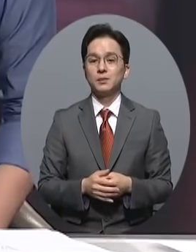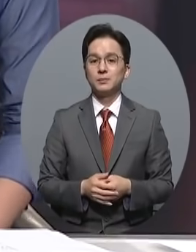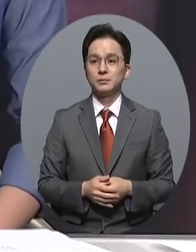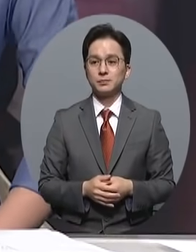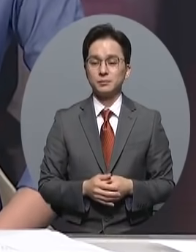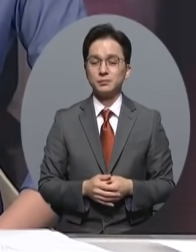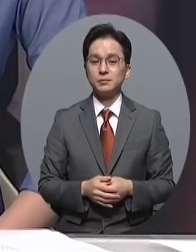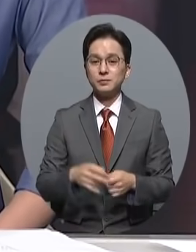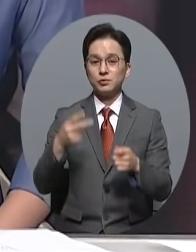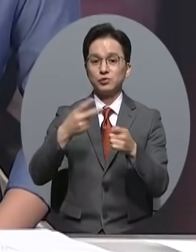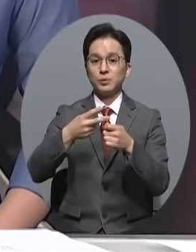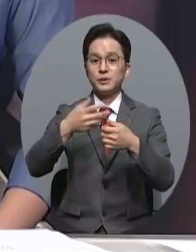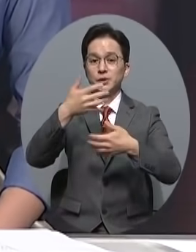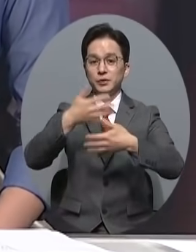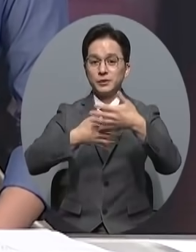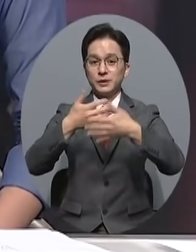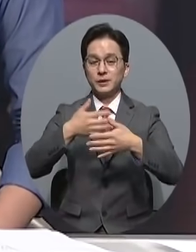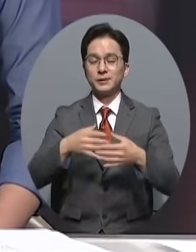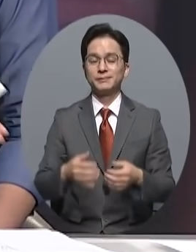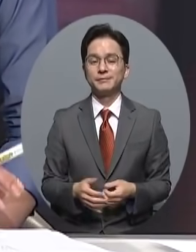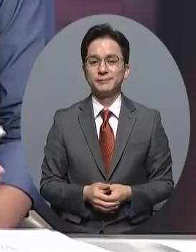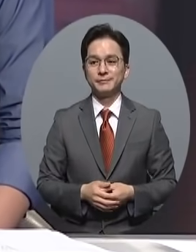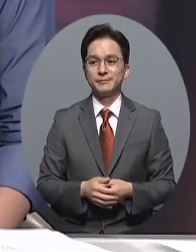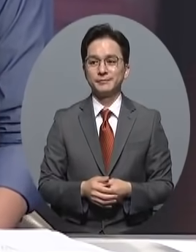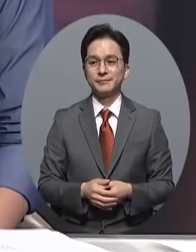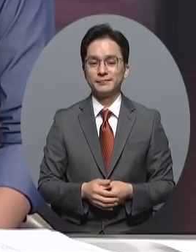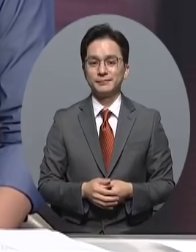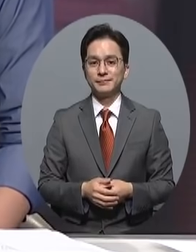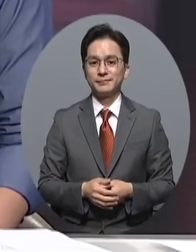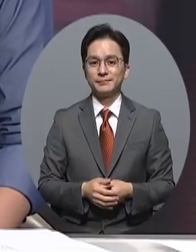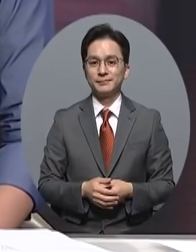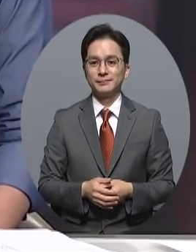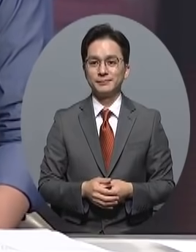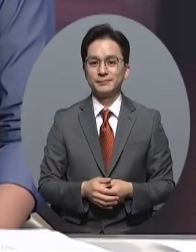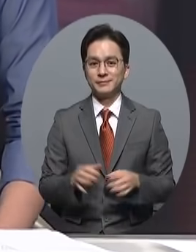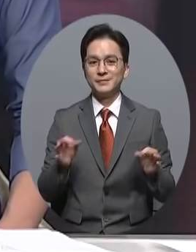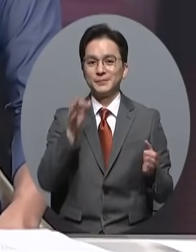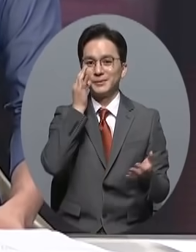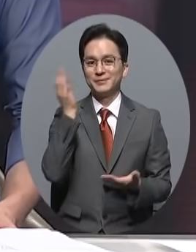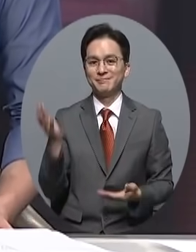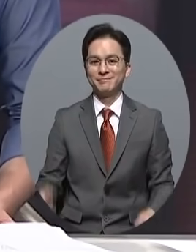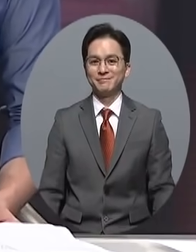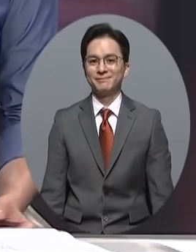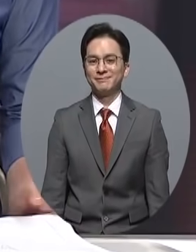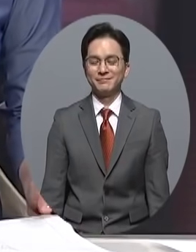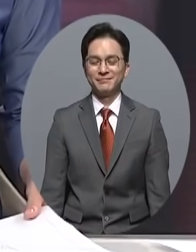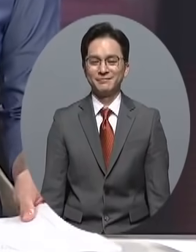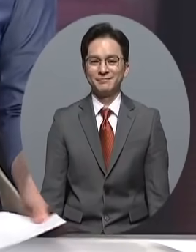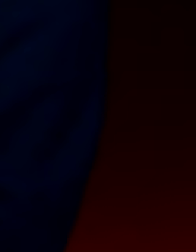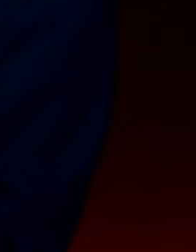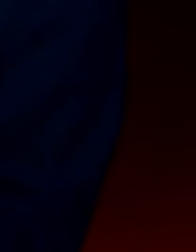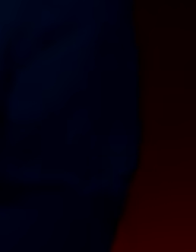윤석열 후보에게 공세를 이어갔습니다. 여기에 윤 후보 역시 가만히 있지는 않았는데요. 영상으로 직접 보시죠.